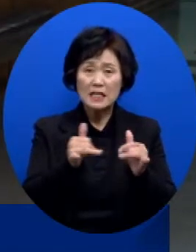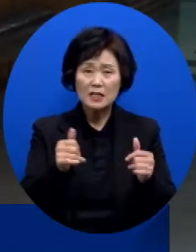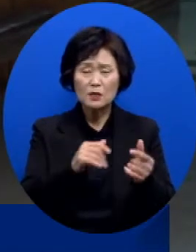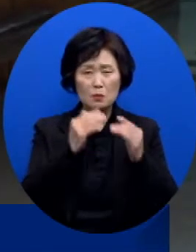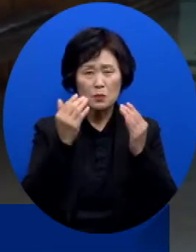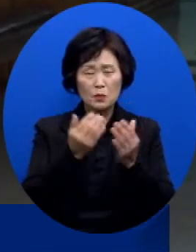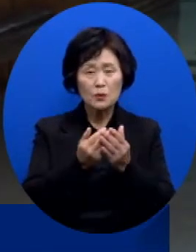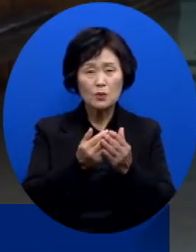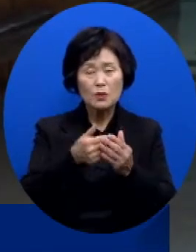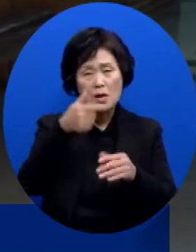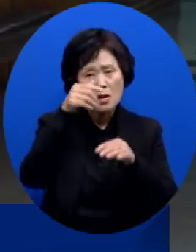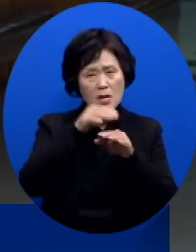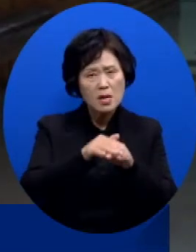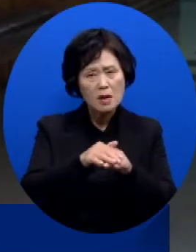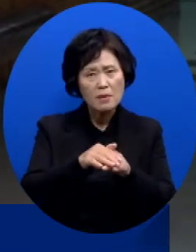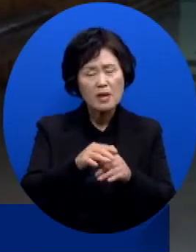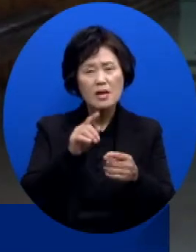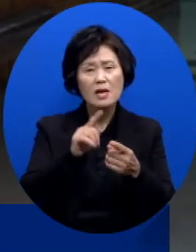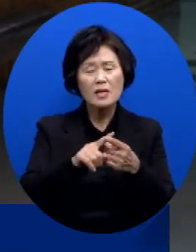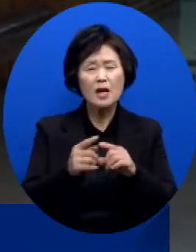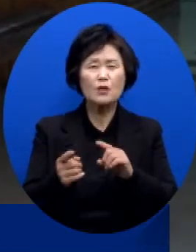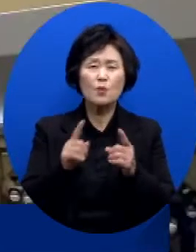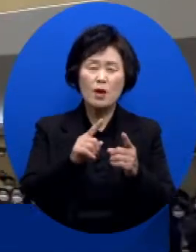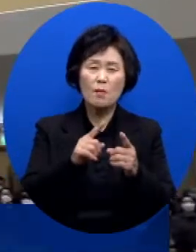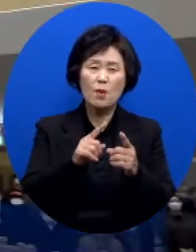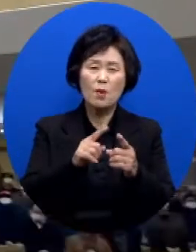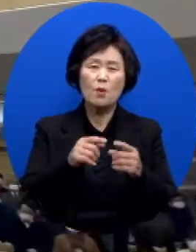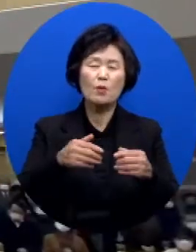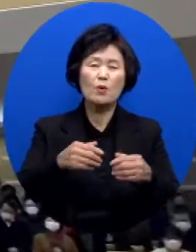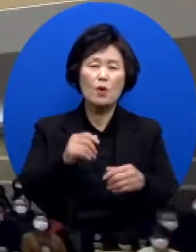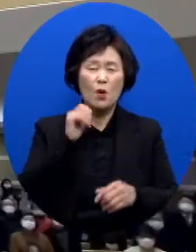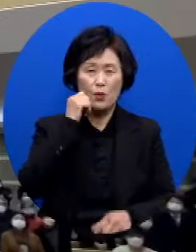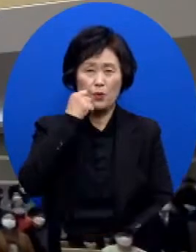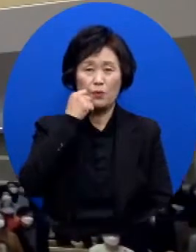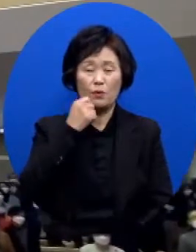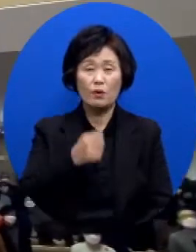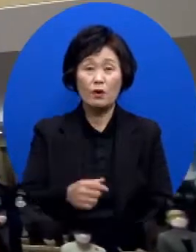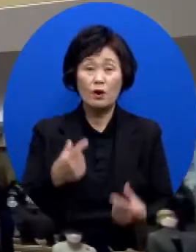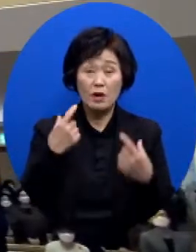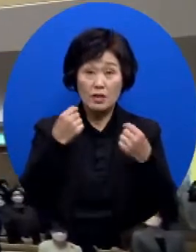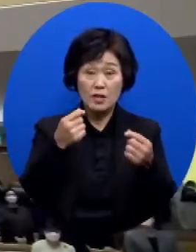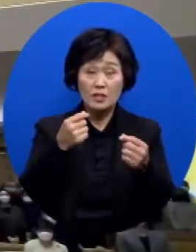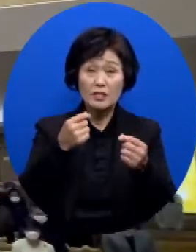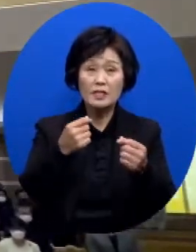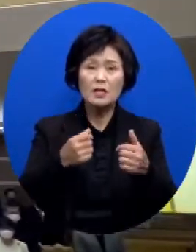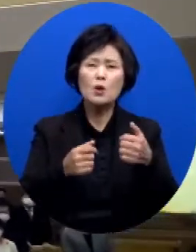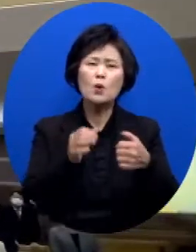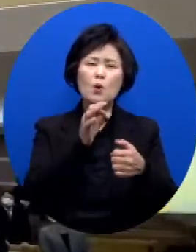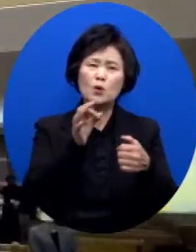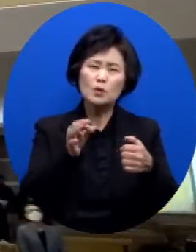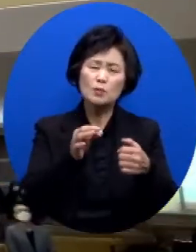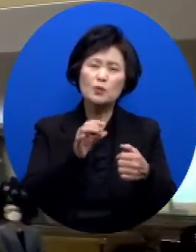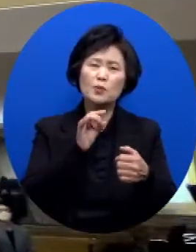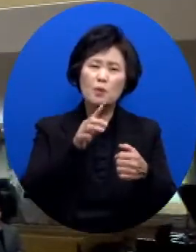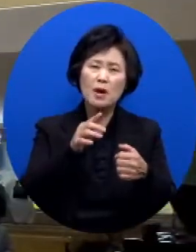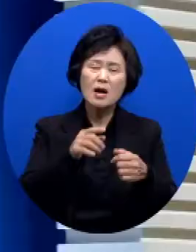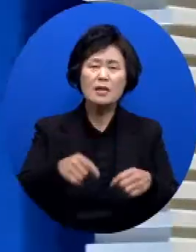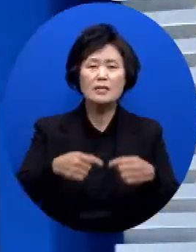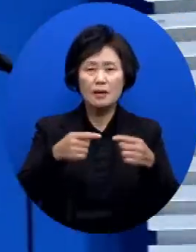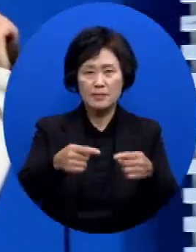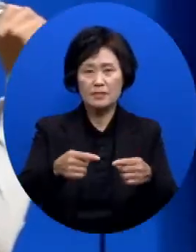것이 상당한 시간이 걸릴 것 같아요. 여전히 교회 예배당 좌석의 절반만 예배에 참석할 수 있는